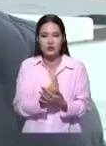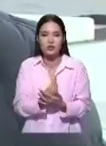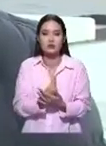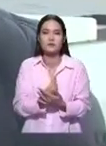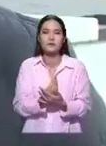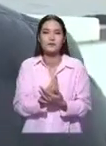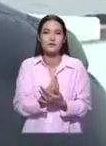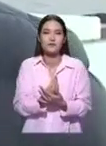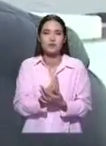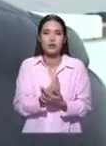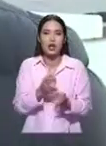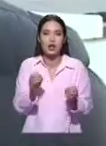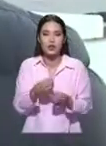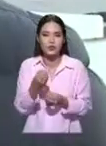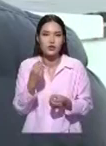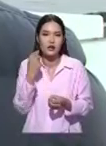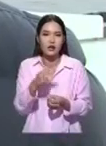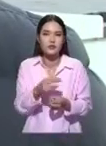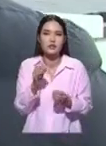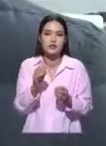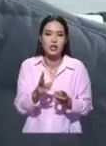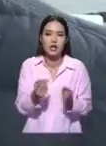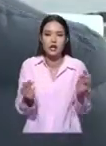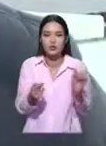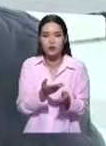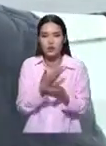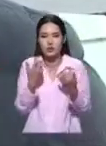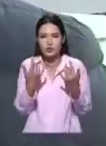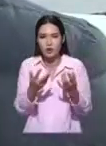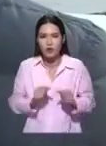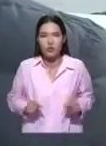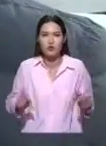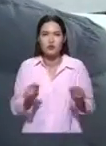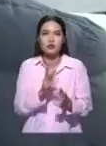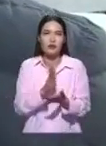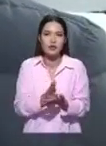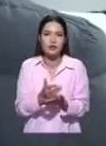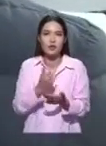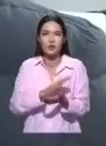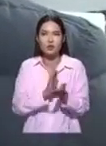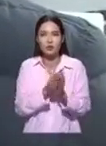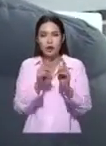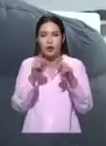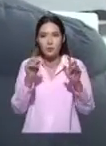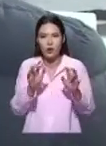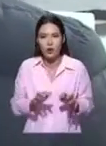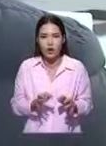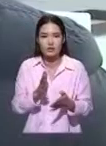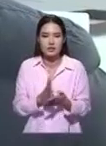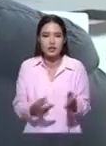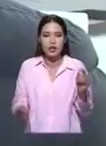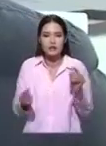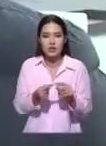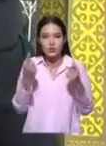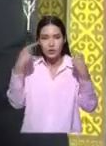частных инвестиций государством не контролируются, государственными органами. Мы контролируем наличие разрешительных документов, соответствие